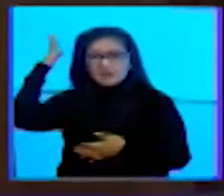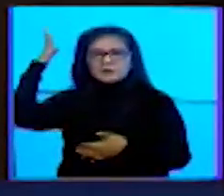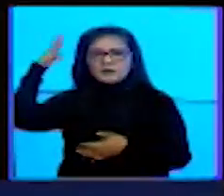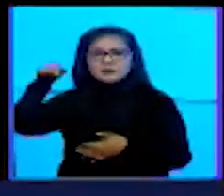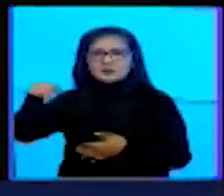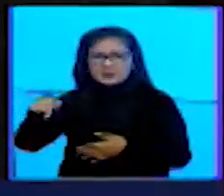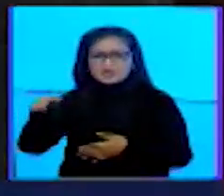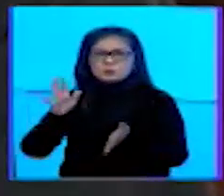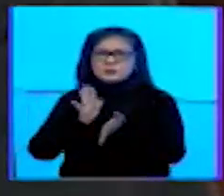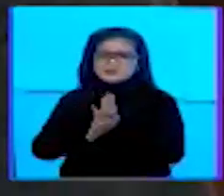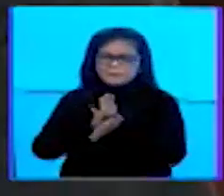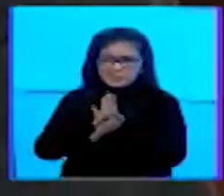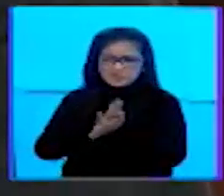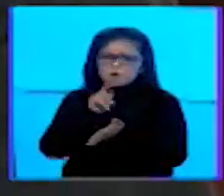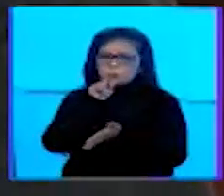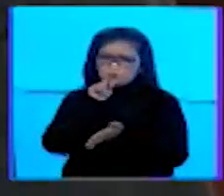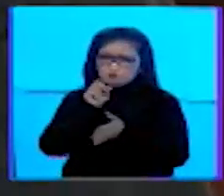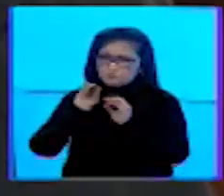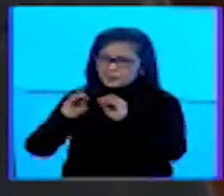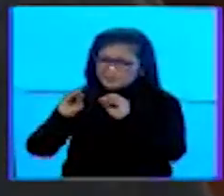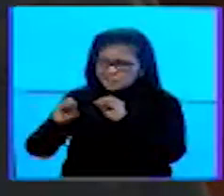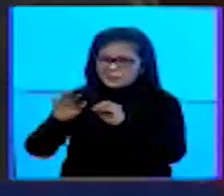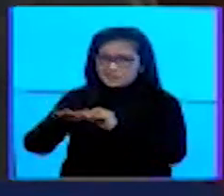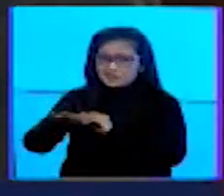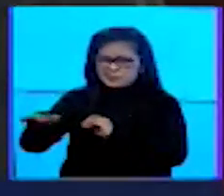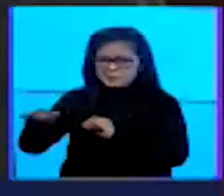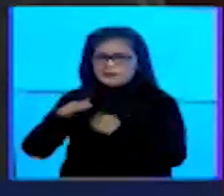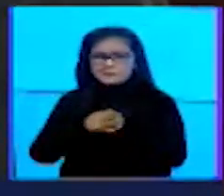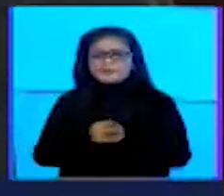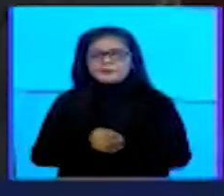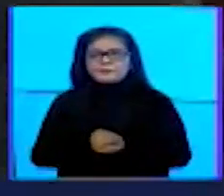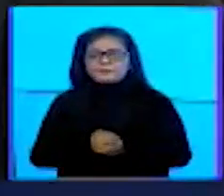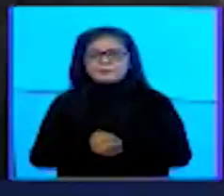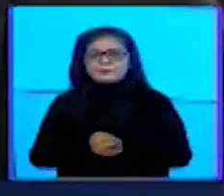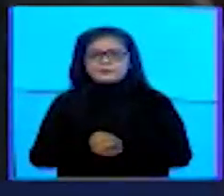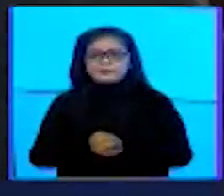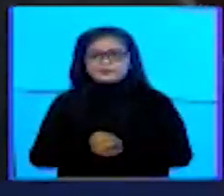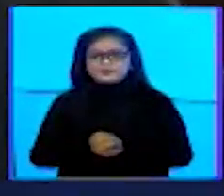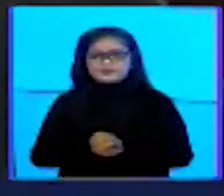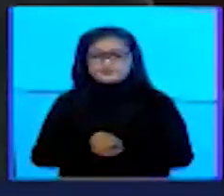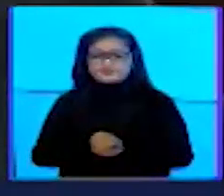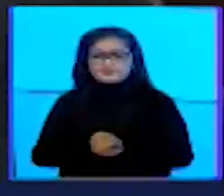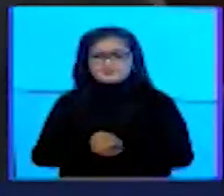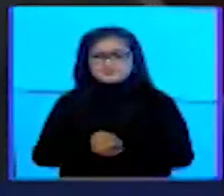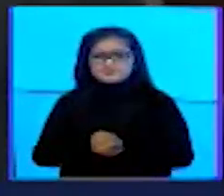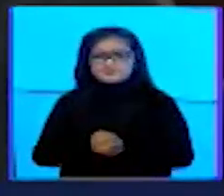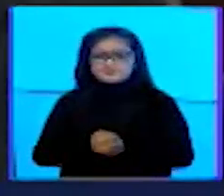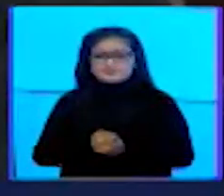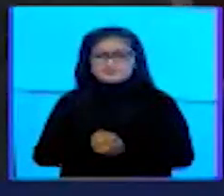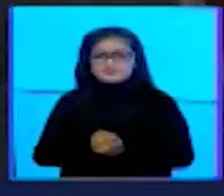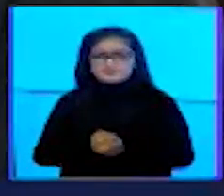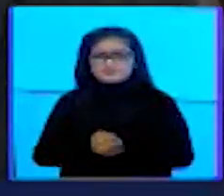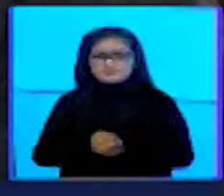gratis. Banyak haji, banyak ustadz dekat, tapi nggak mungkin dia narik-narik kita untuk ayo